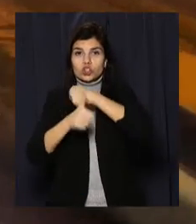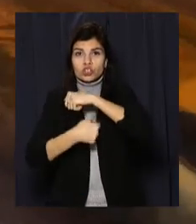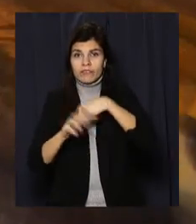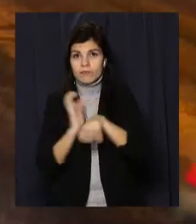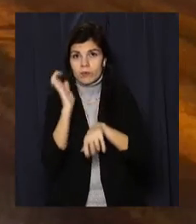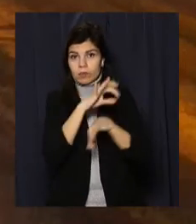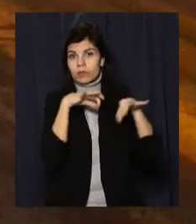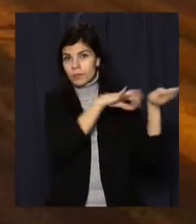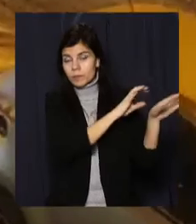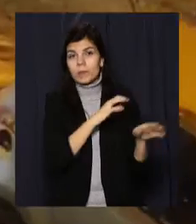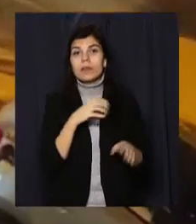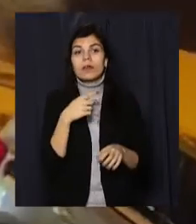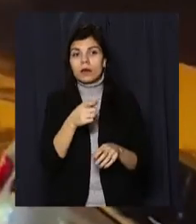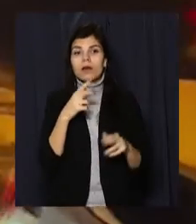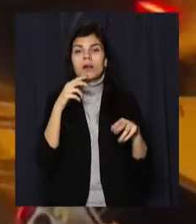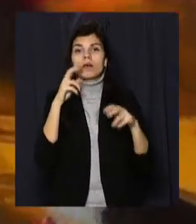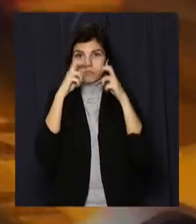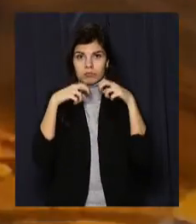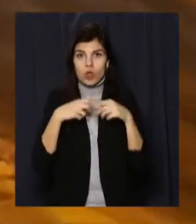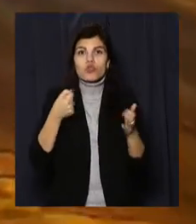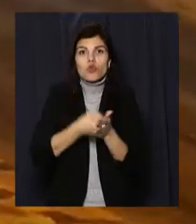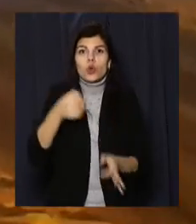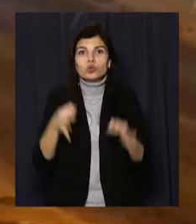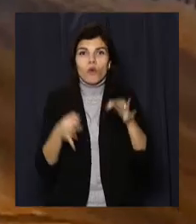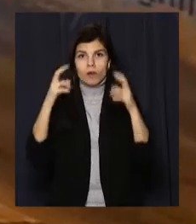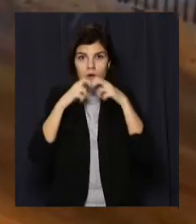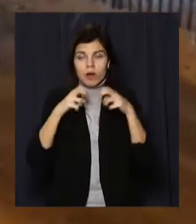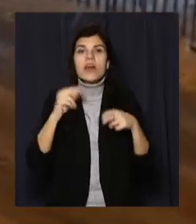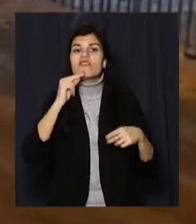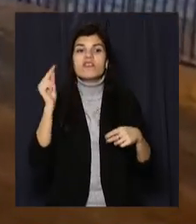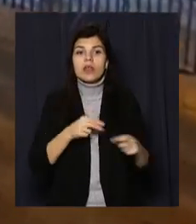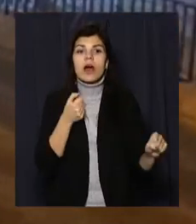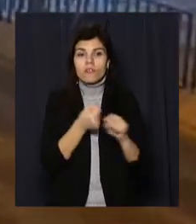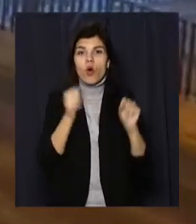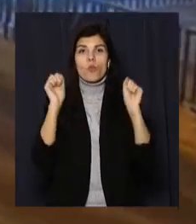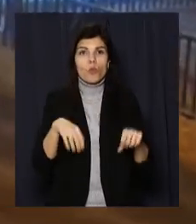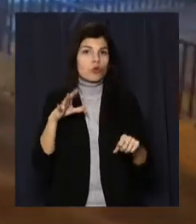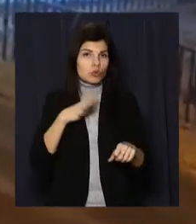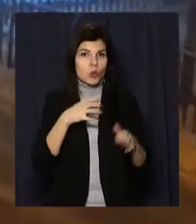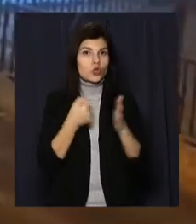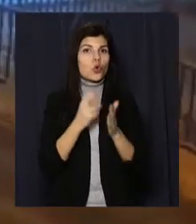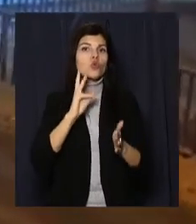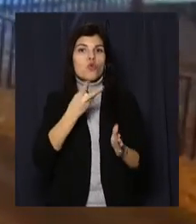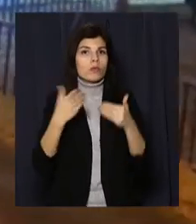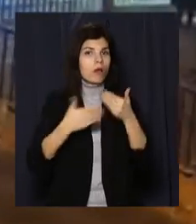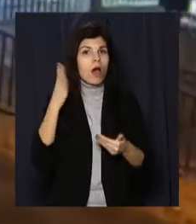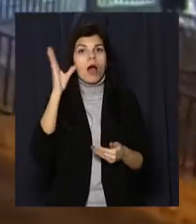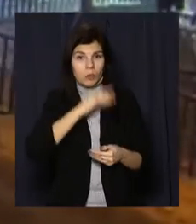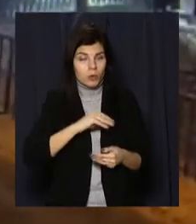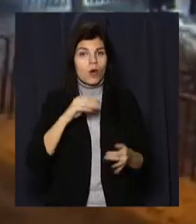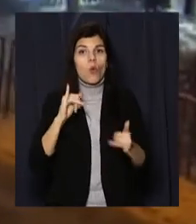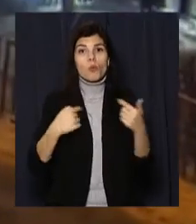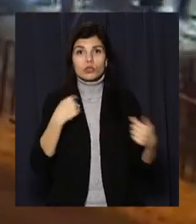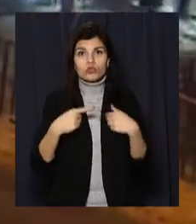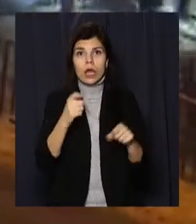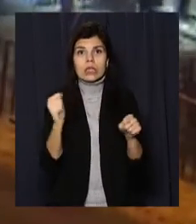За фактом ДТП слідчі розпочали досудове розслідування. Винуватцю аварії може загрожувати до 3 років ув'язнення, у